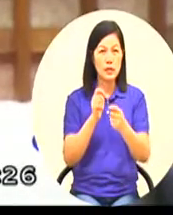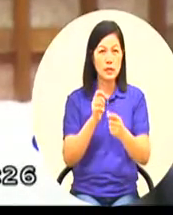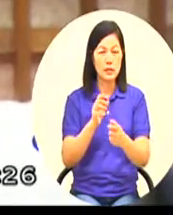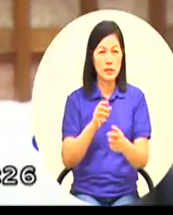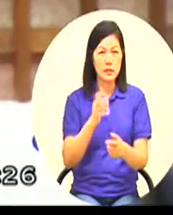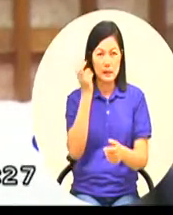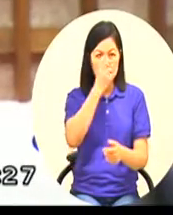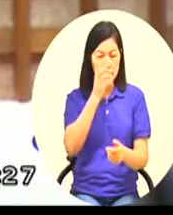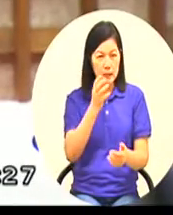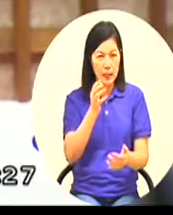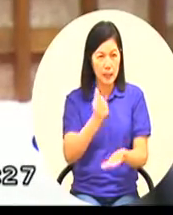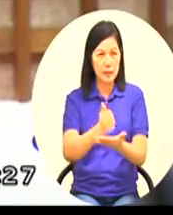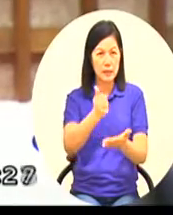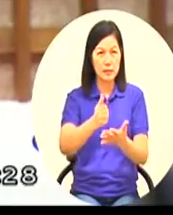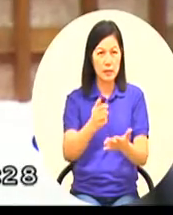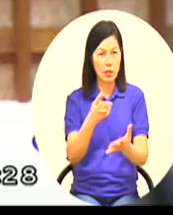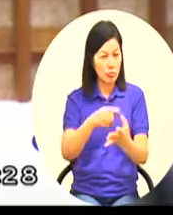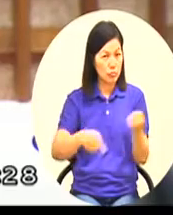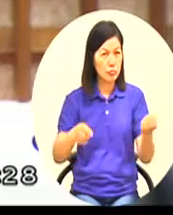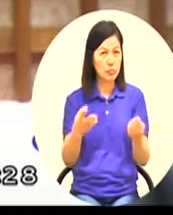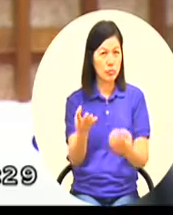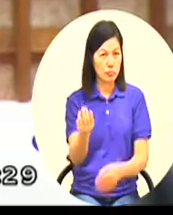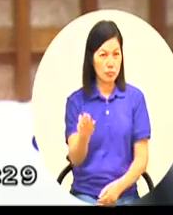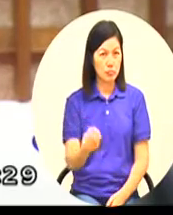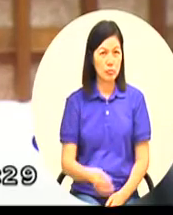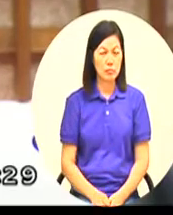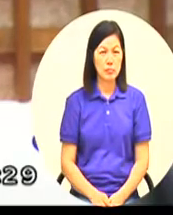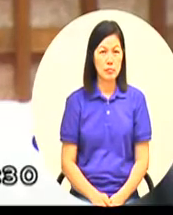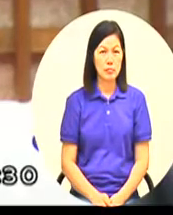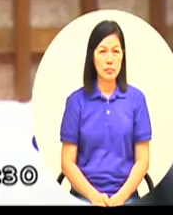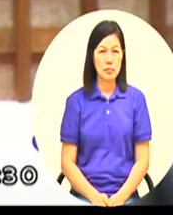共这个总数多少？